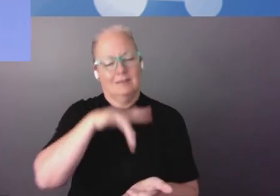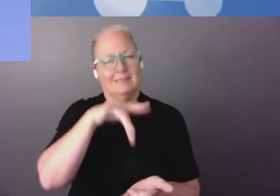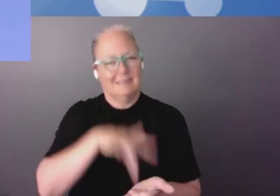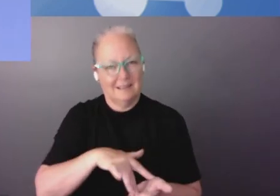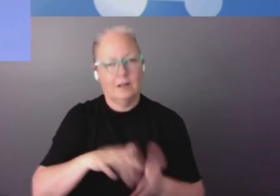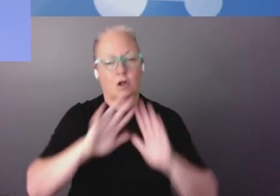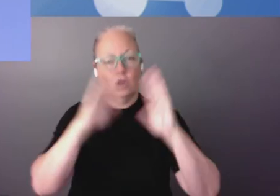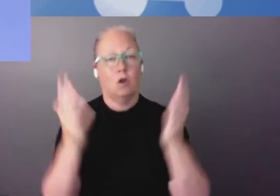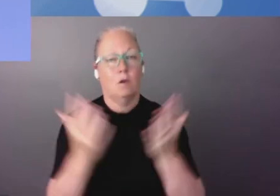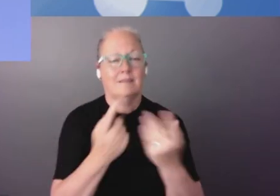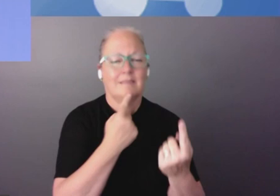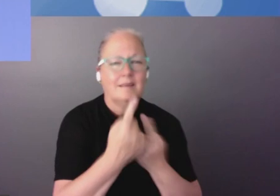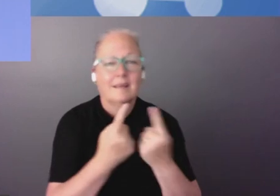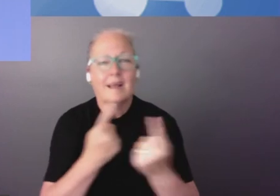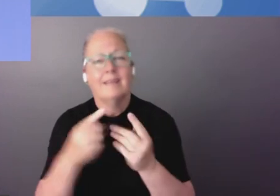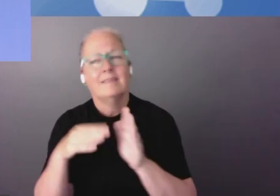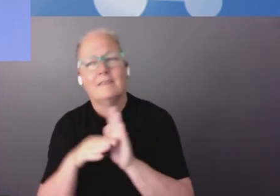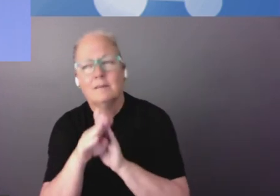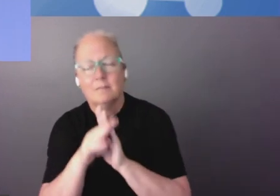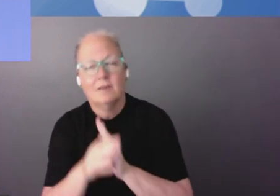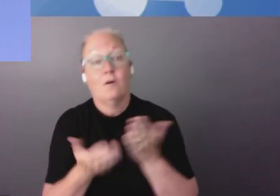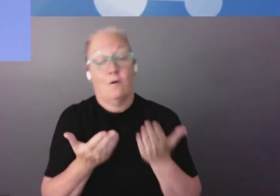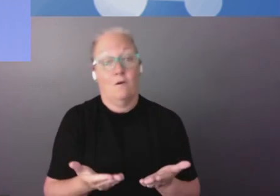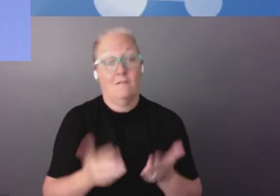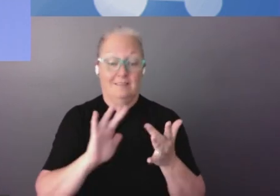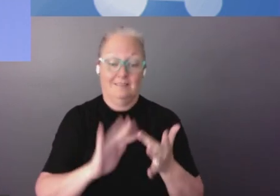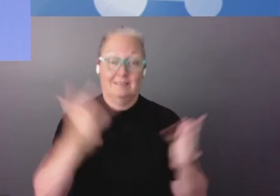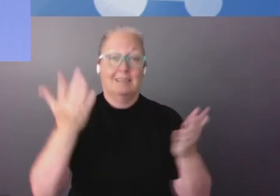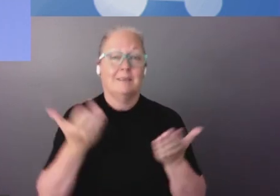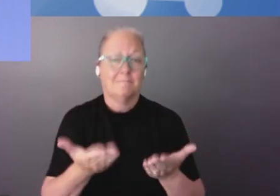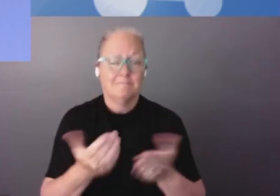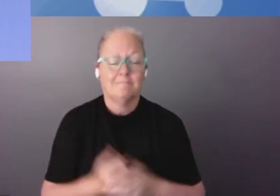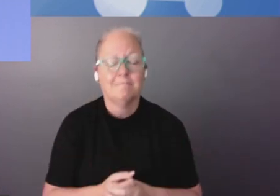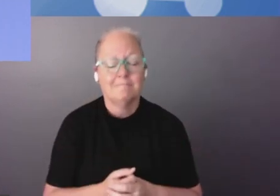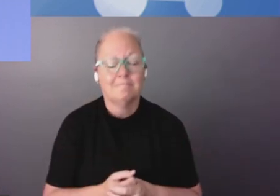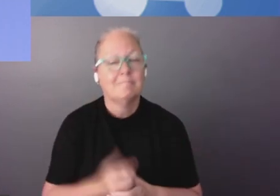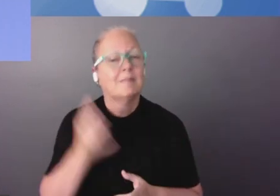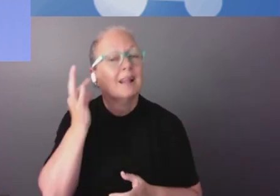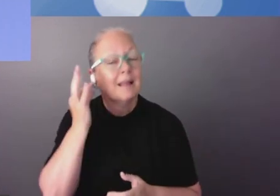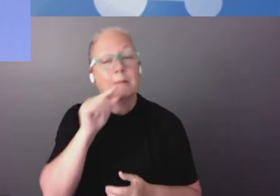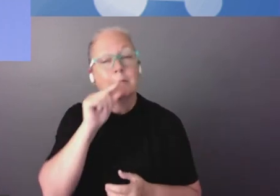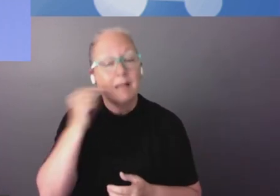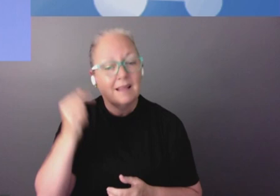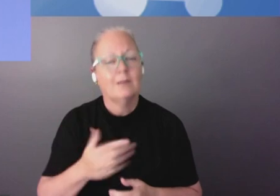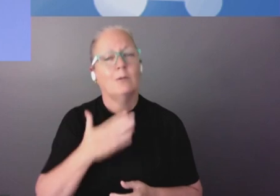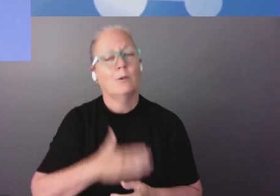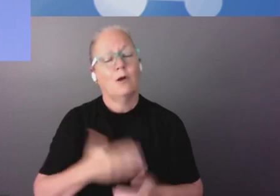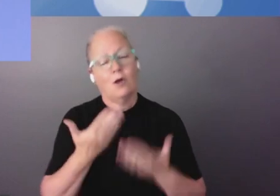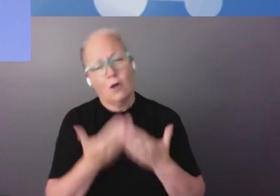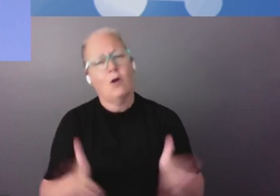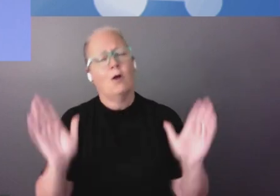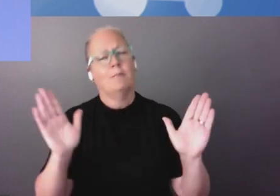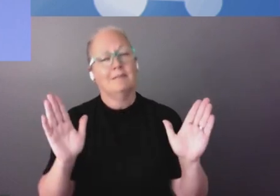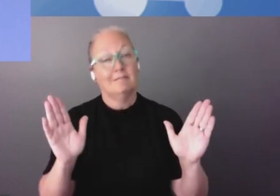miasto, które stoi w samym centrum globalnej debaty na temat rozwoju internetu. Szanowni Państwo, a